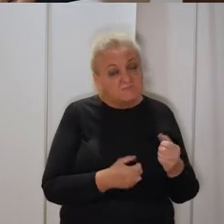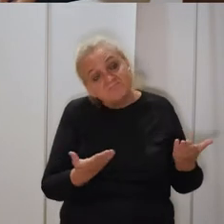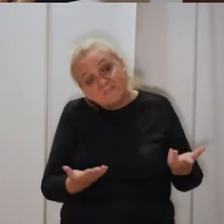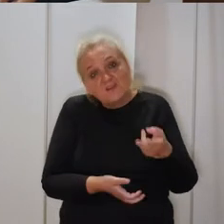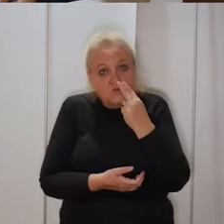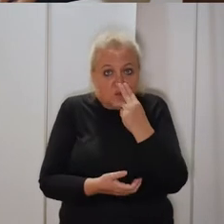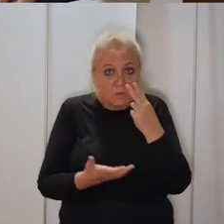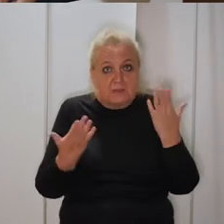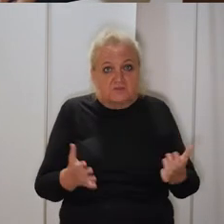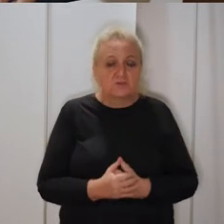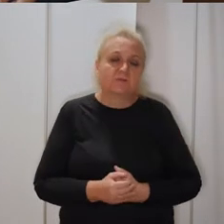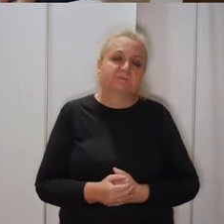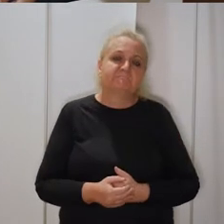Zobaczymy.